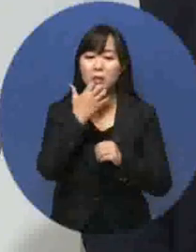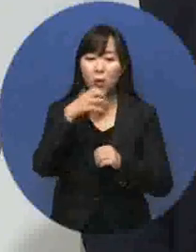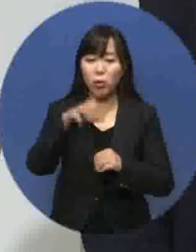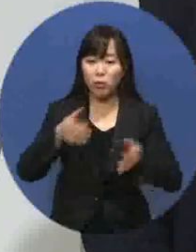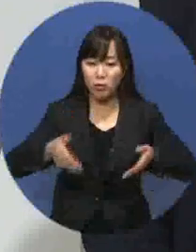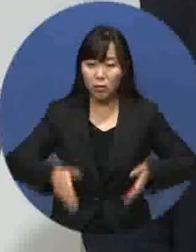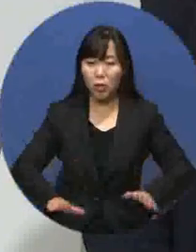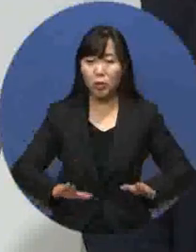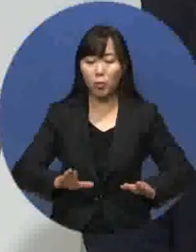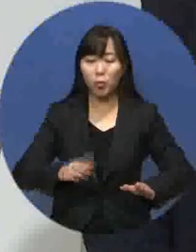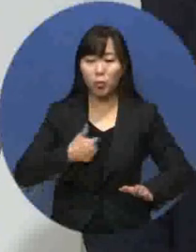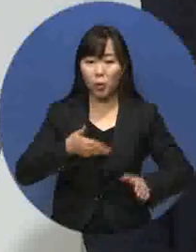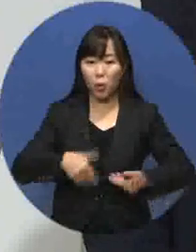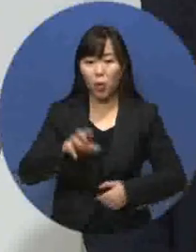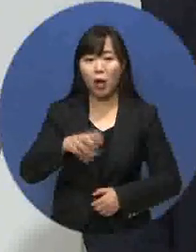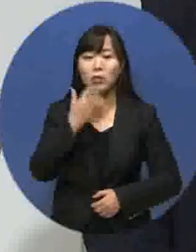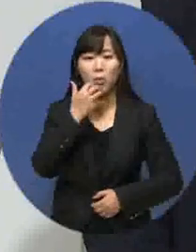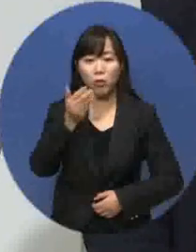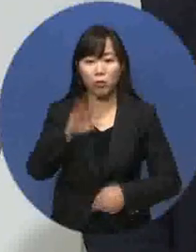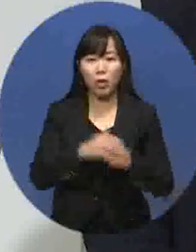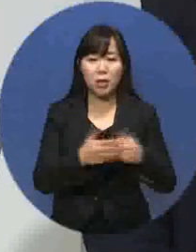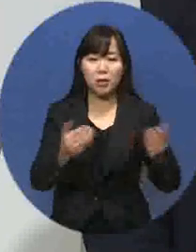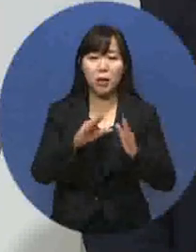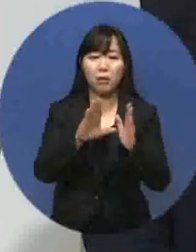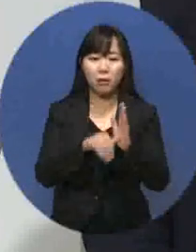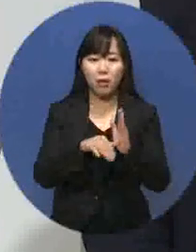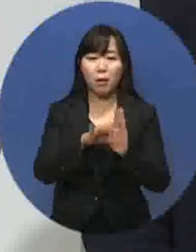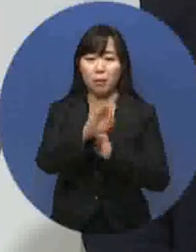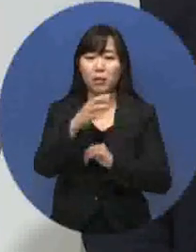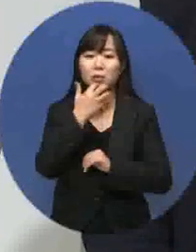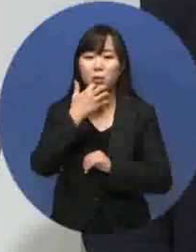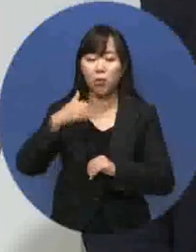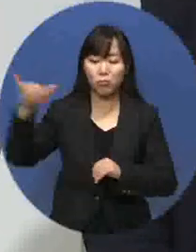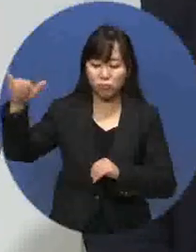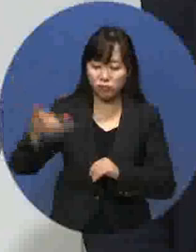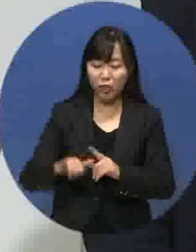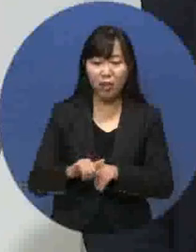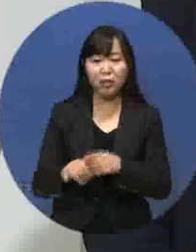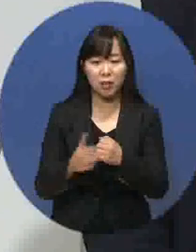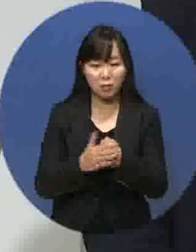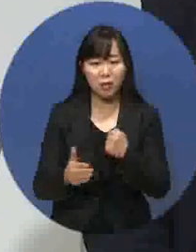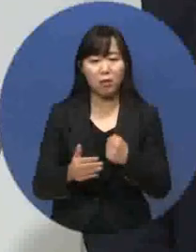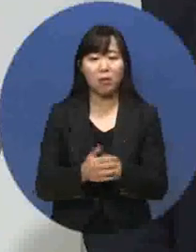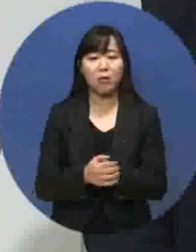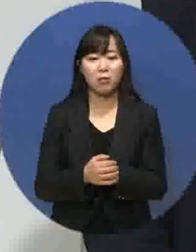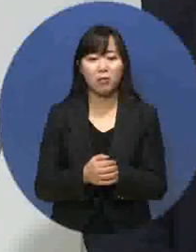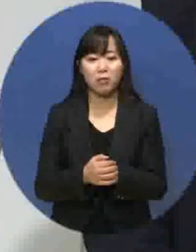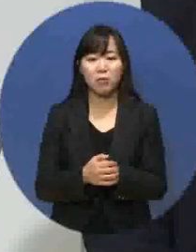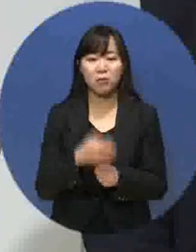태어나고 서울도 고향이긴 한데 일을 할 때마다 이제 서울 오게 되니까 서울이 굉장히 이제